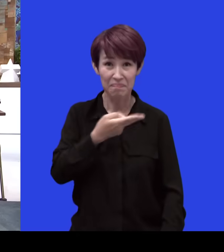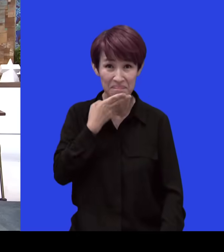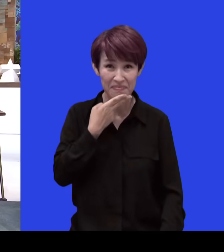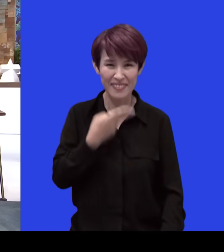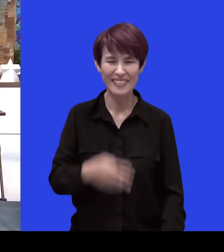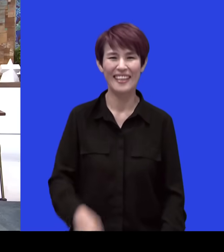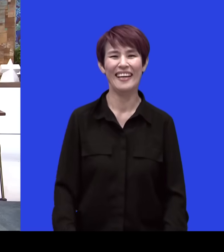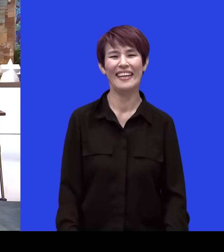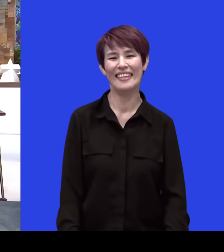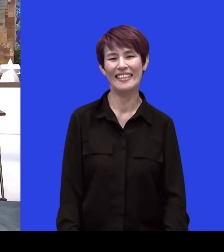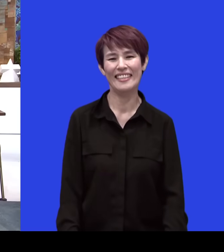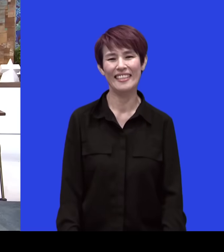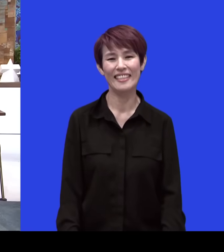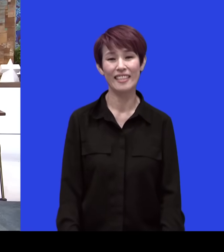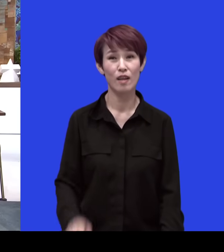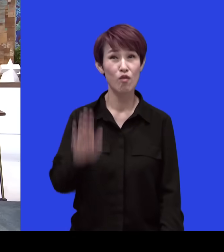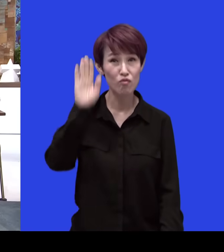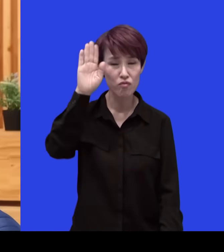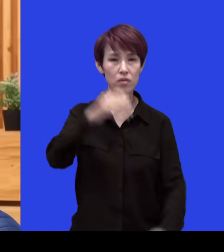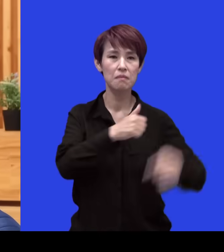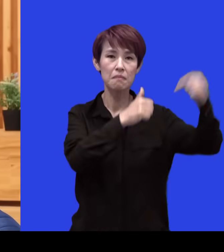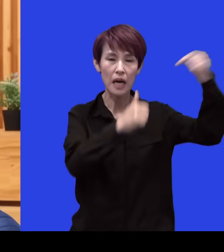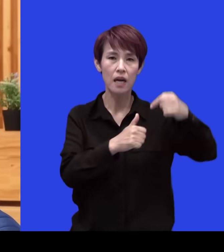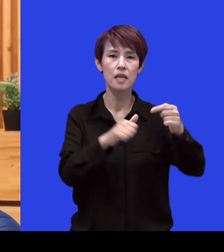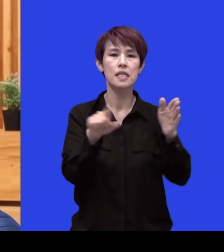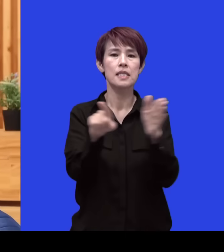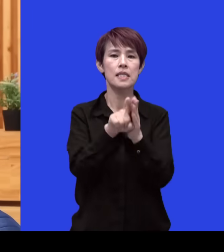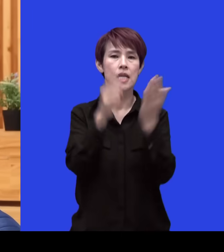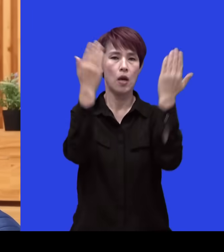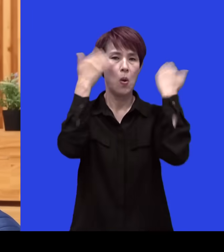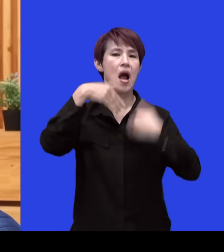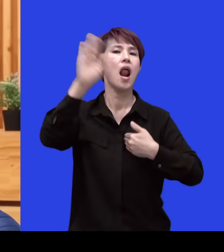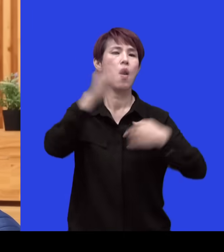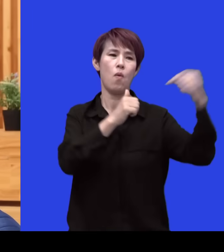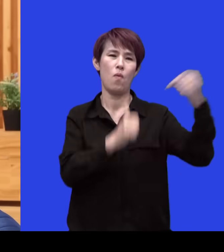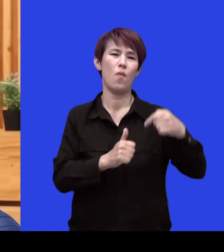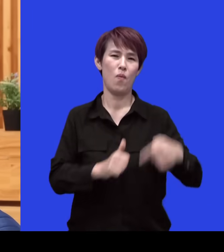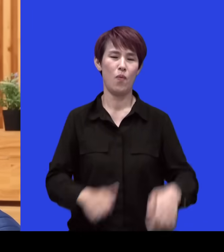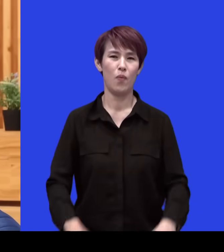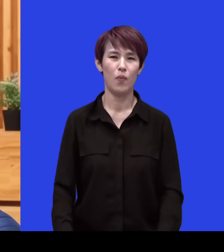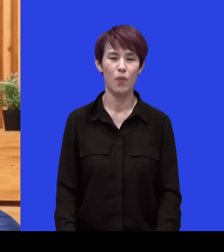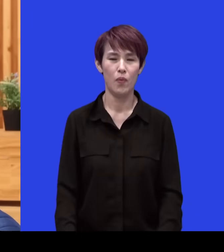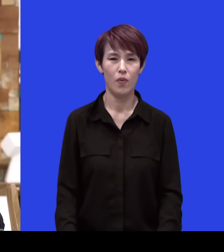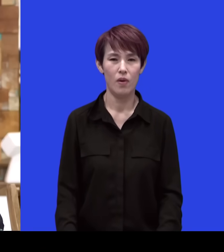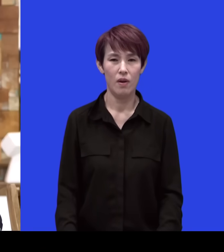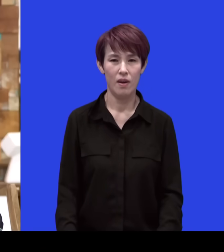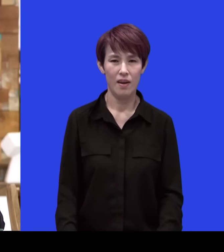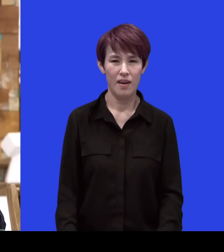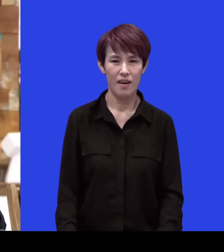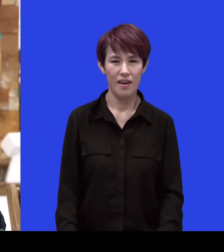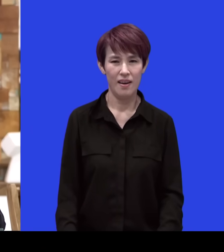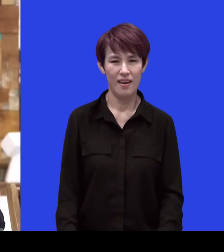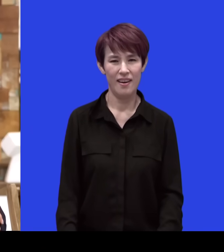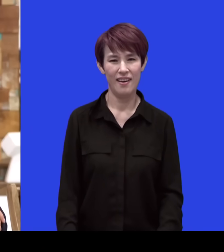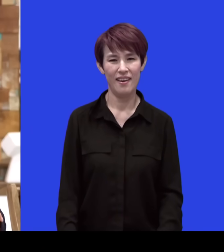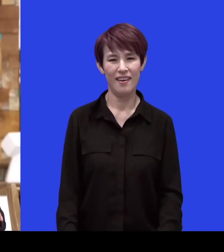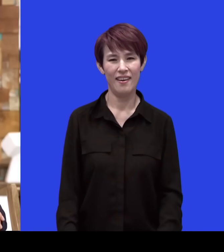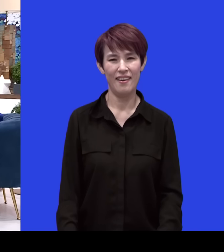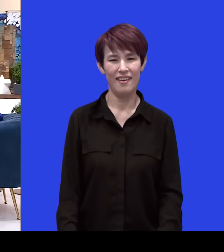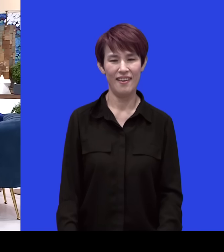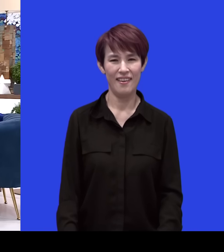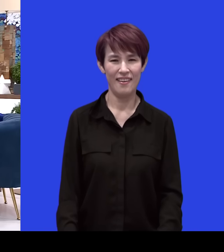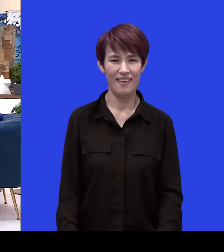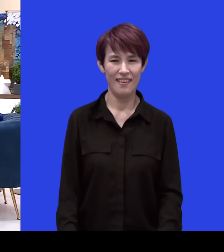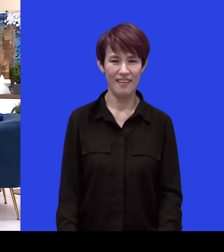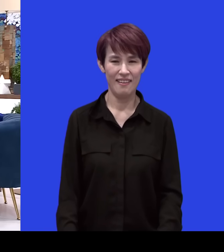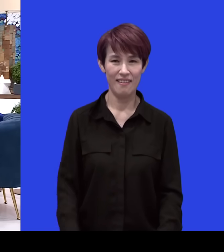그리고 나서 그렇지. 신학교를 가라는 거야. 그렇지. 아, 그분이 신학교를 가요? 그래 저런데 신학교를 가라는 거야. 그럼 뭐 이게 참 이거 되게 빼박이죠. 구성이.